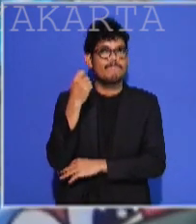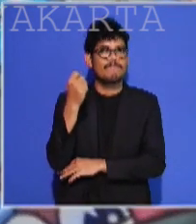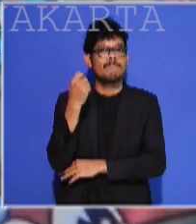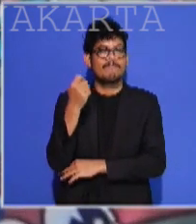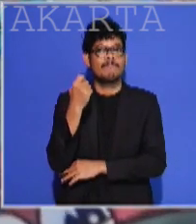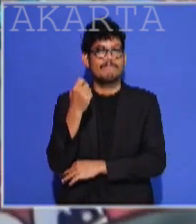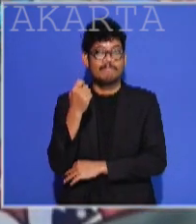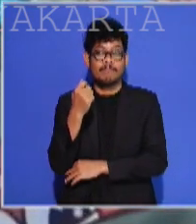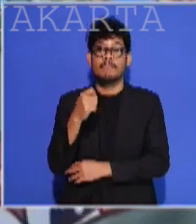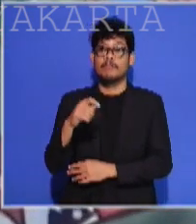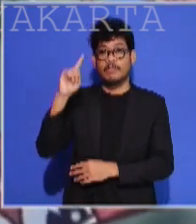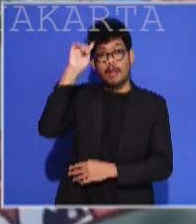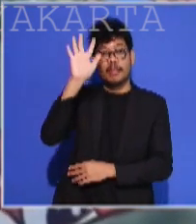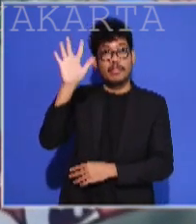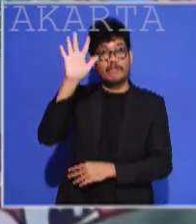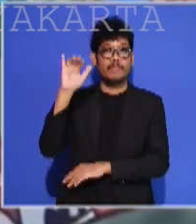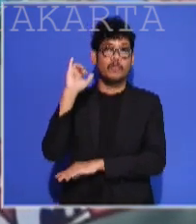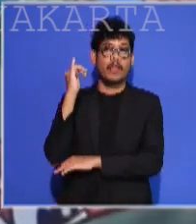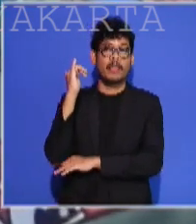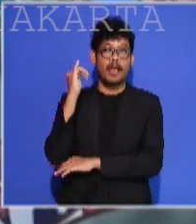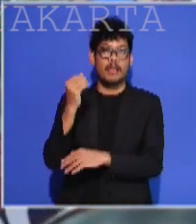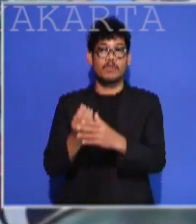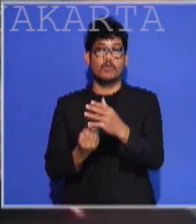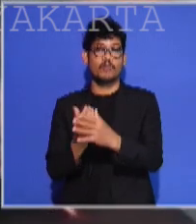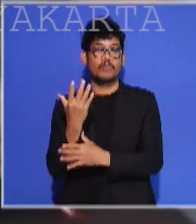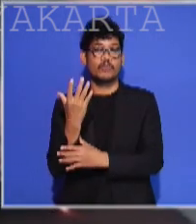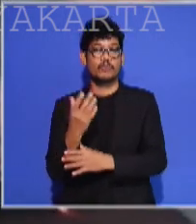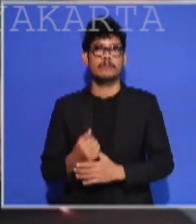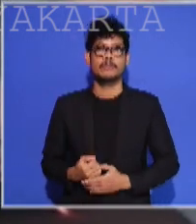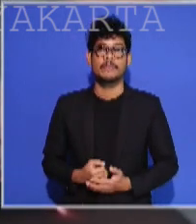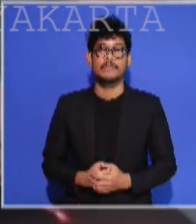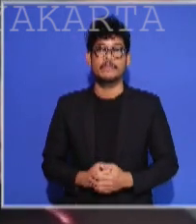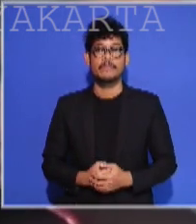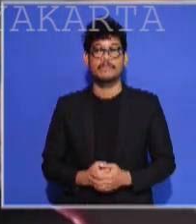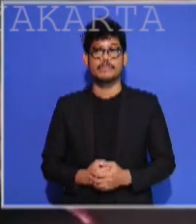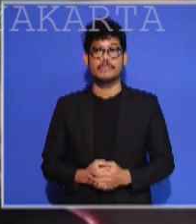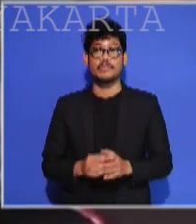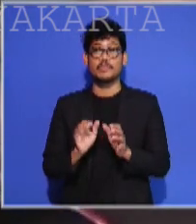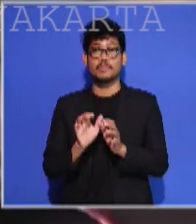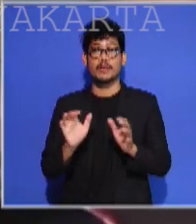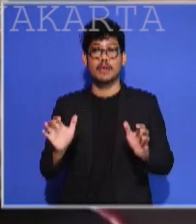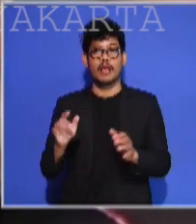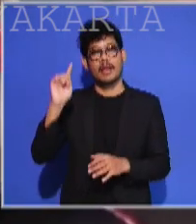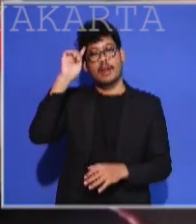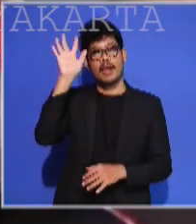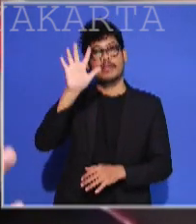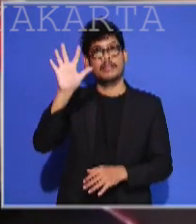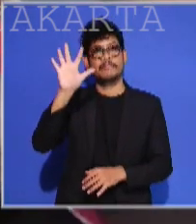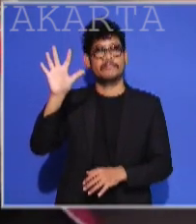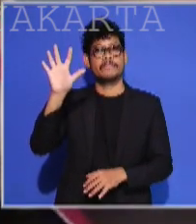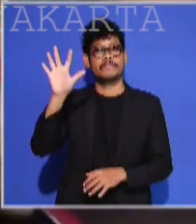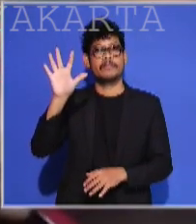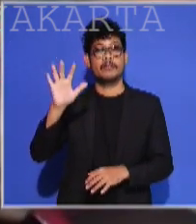kreativitas Jogja tumbuh dan berbudaya hal ini mengacu pada beragam kreativitas di bumi Mataram ini baik dari